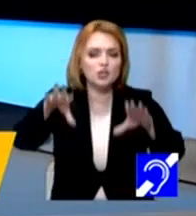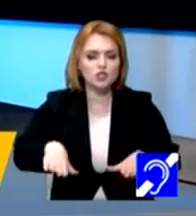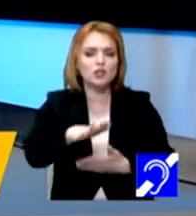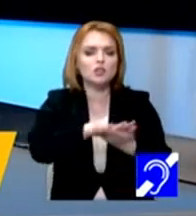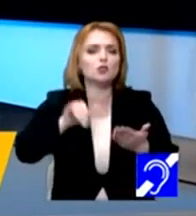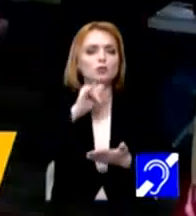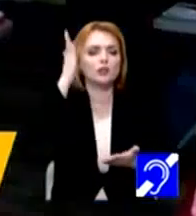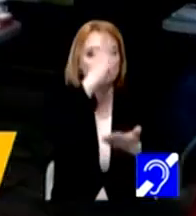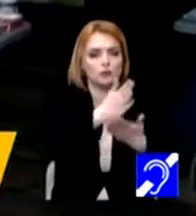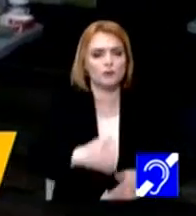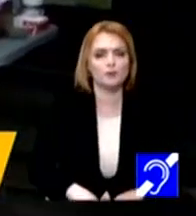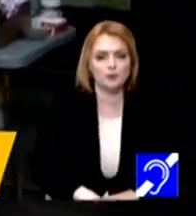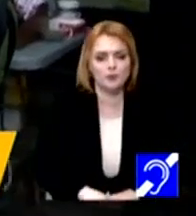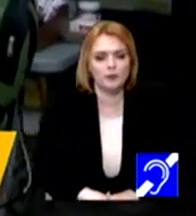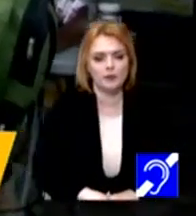mai departe.